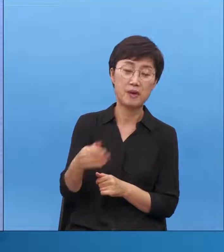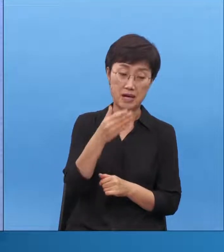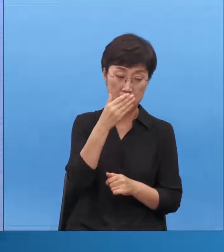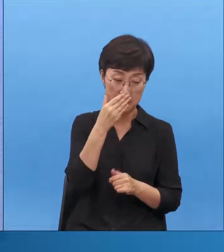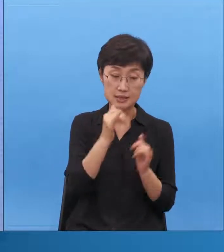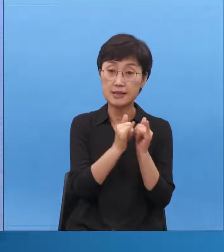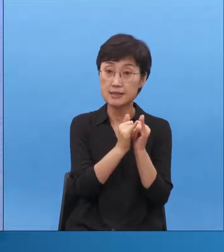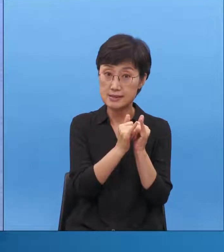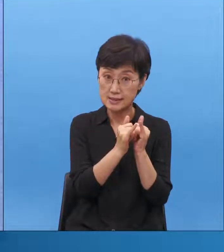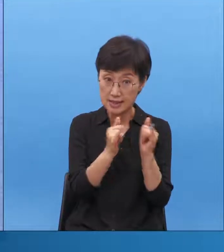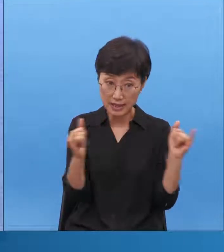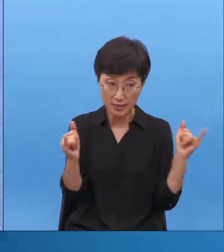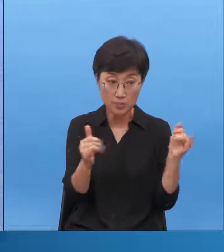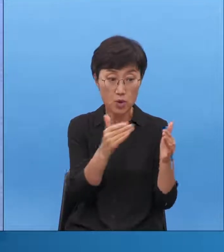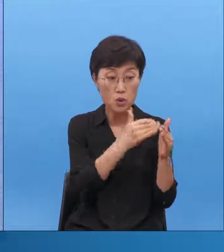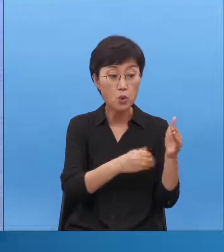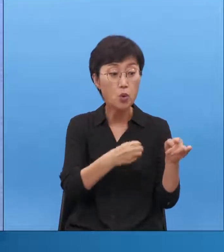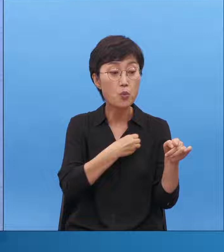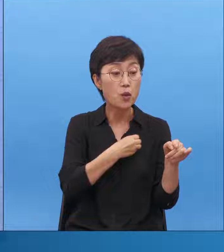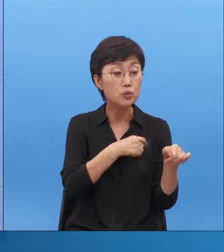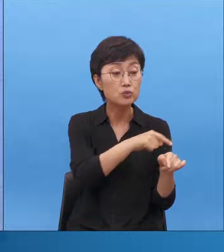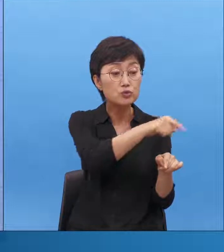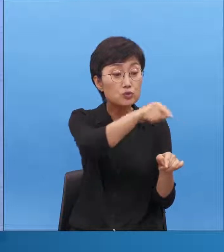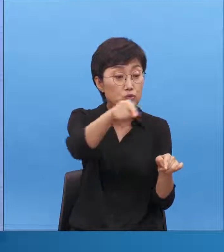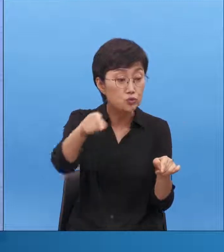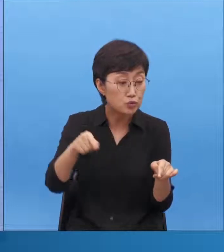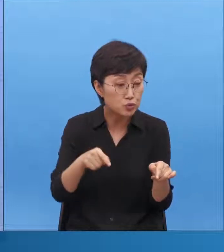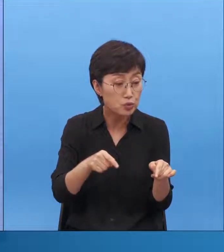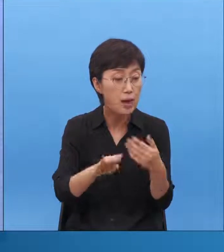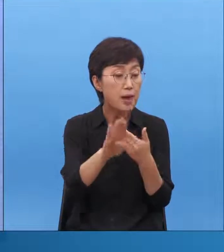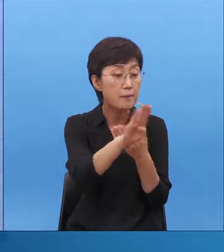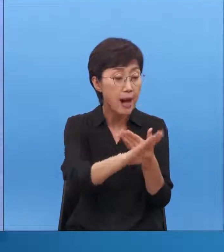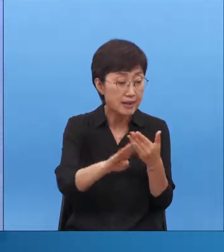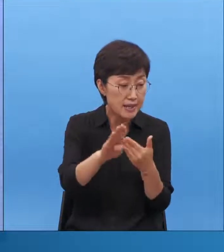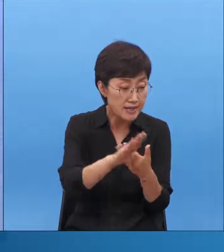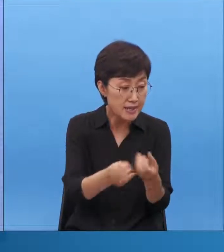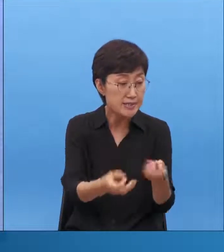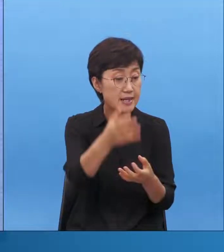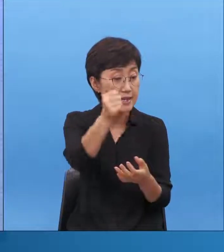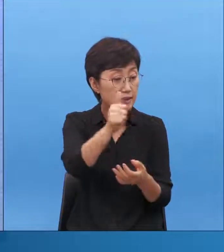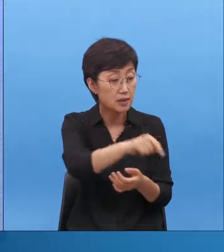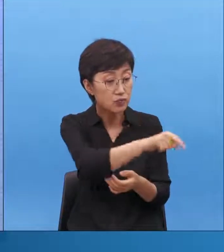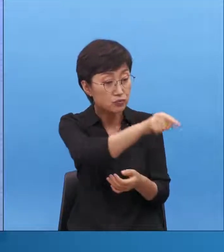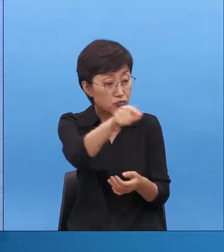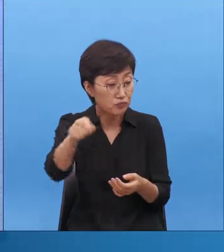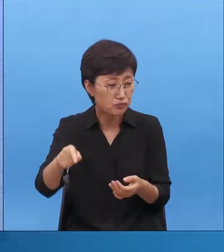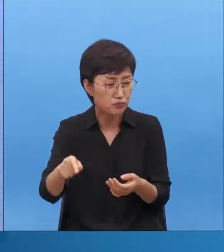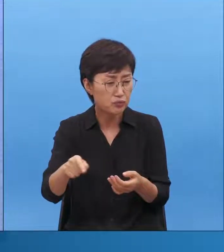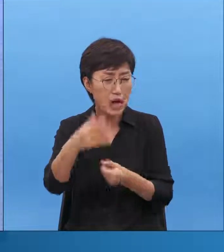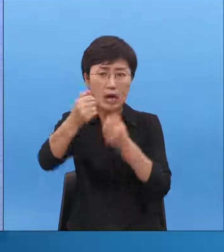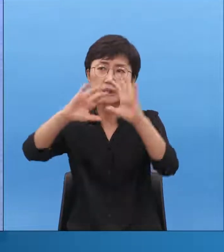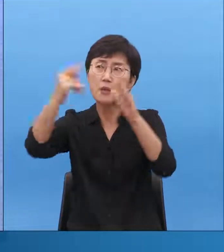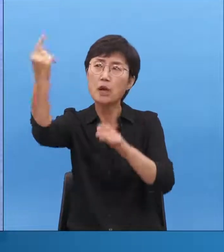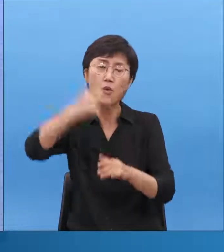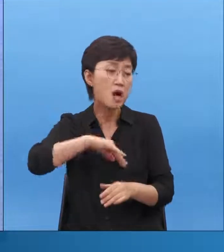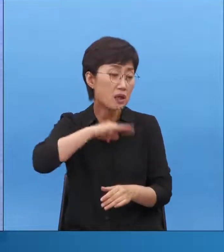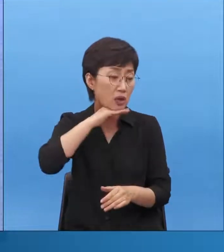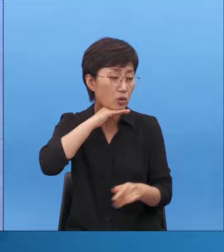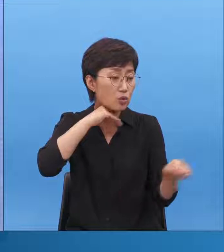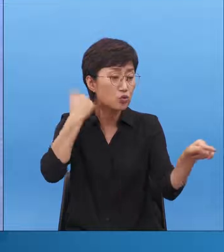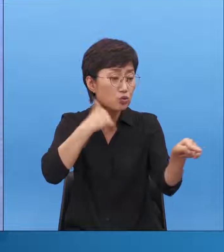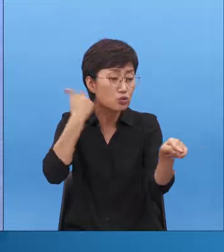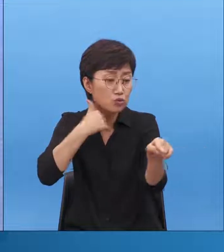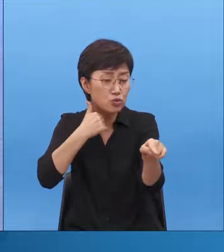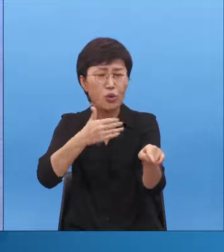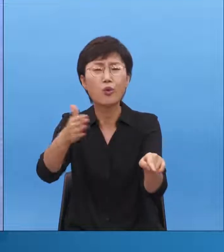이스라엘의 공회원 중에 제사장 중에 바리새인 중에 이런 인물이 안 나왔어요. 하나님의 나라를 기다리는 자. And not